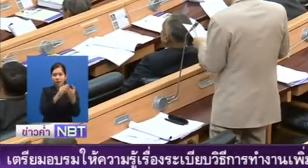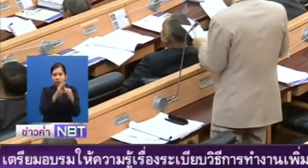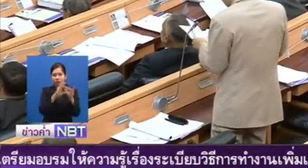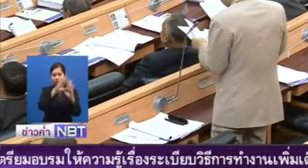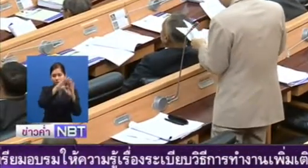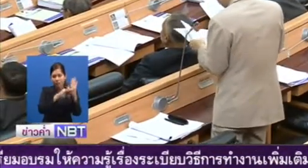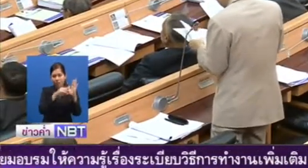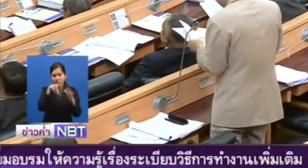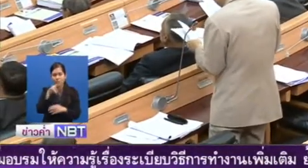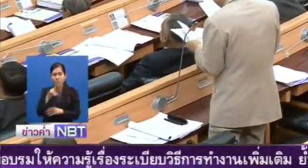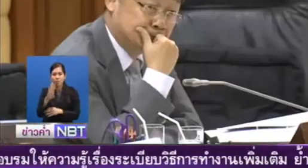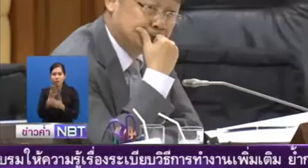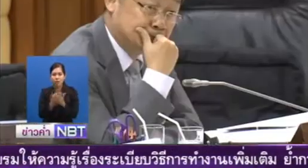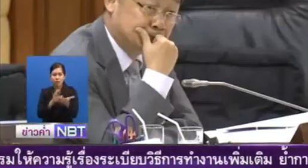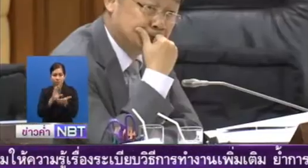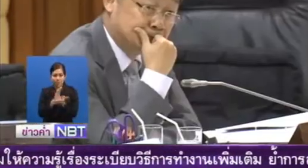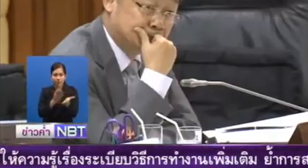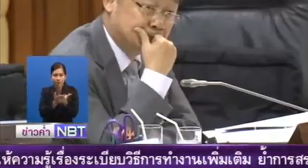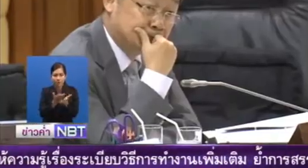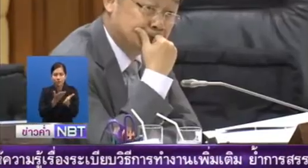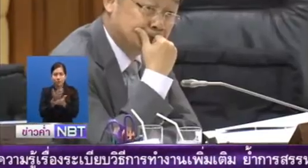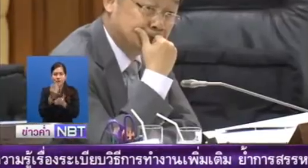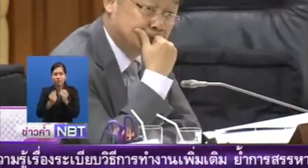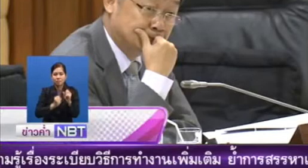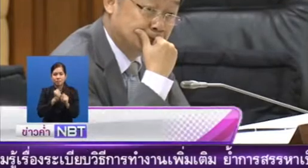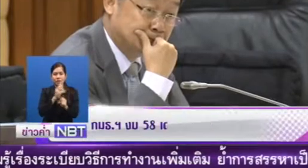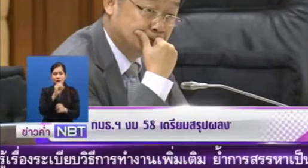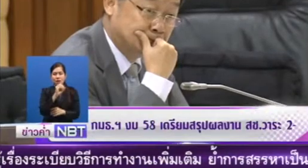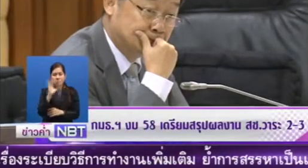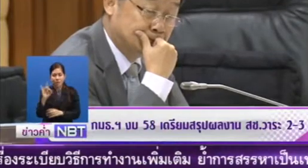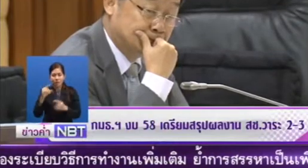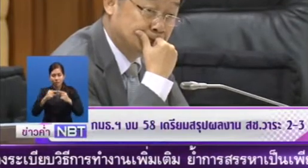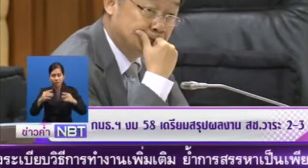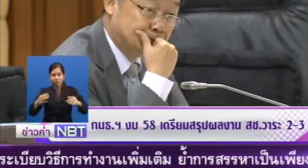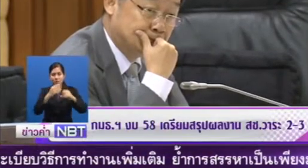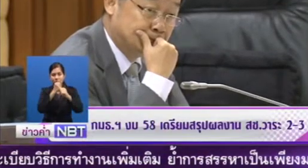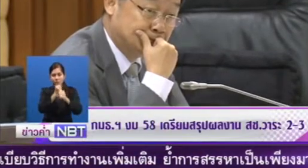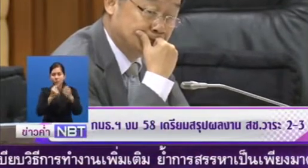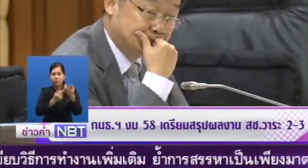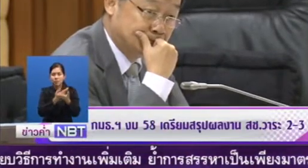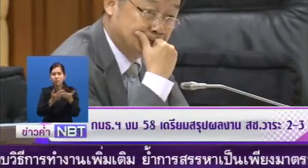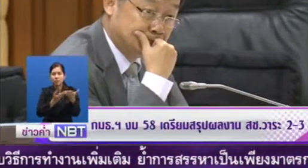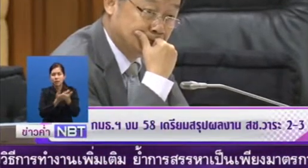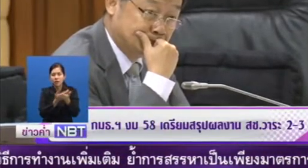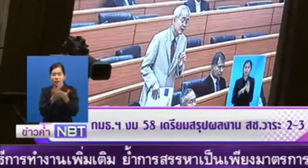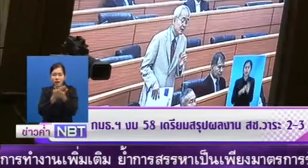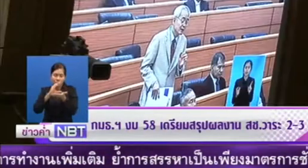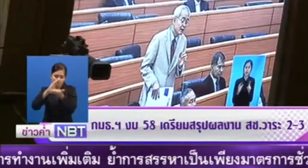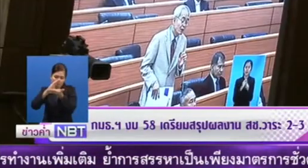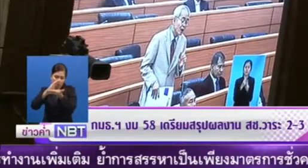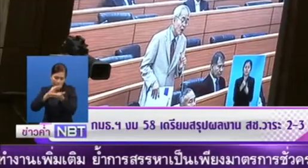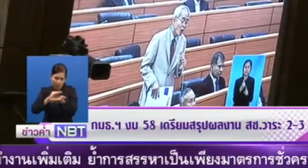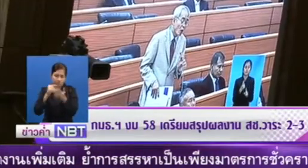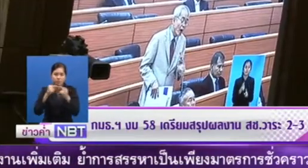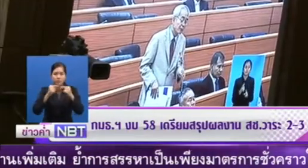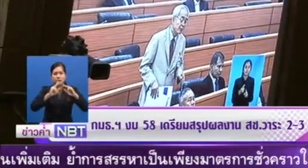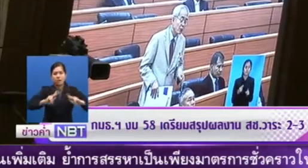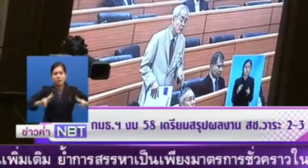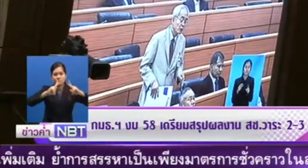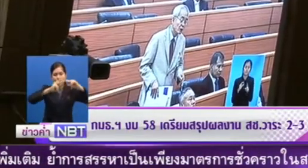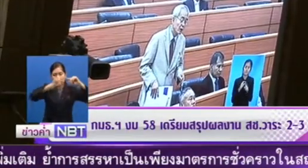จ่ายประจำปีงบประมาณ2558สรุปภาพรวมการพิจารณาปรับลดงบประมาณของ19กระทรวง